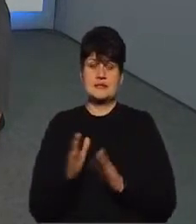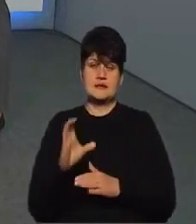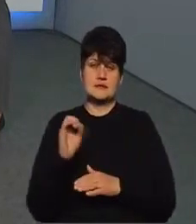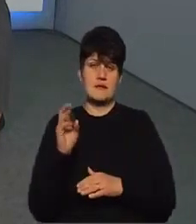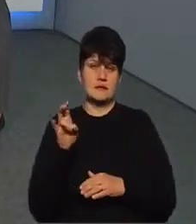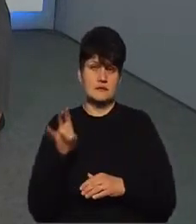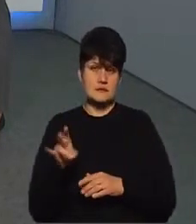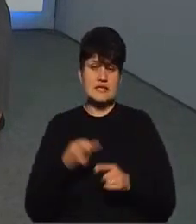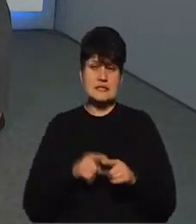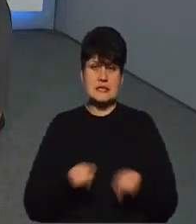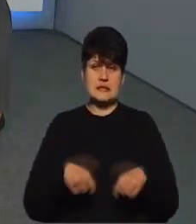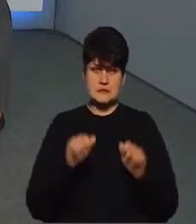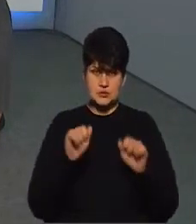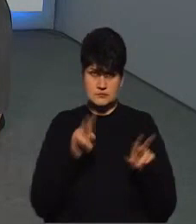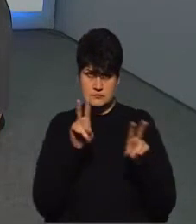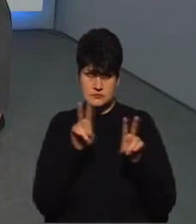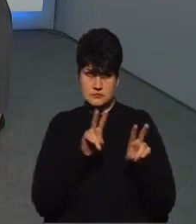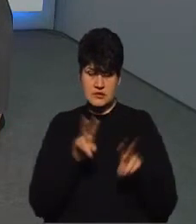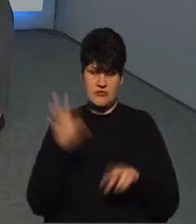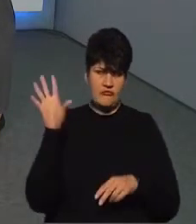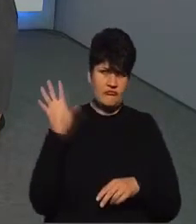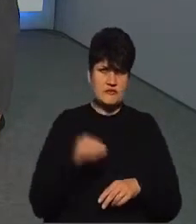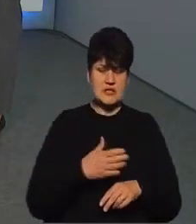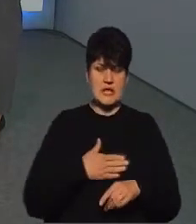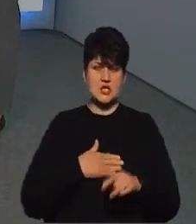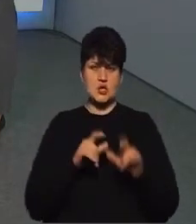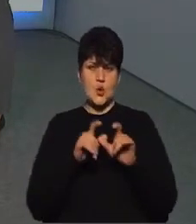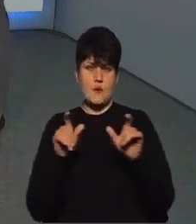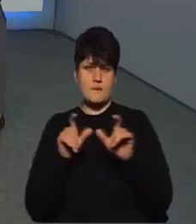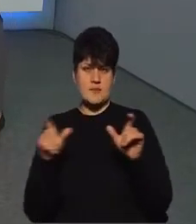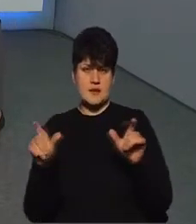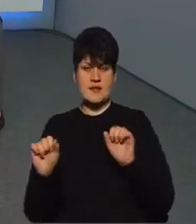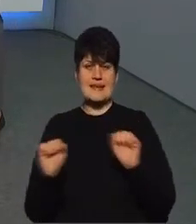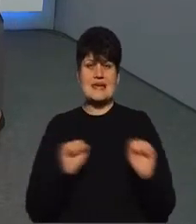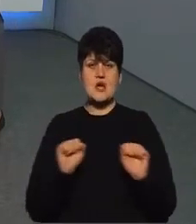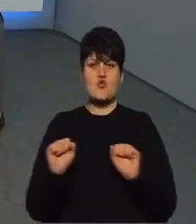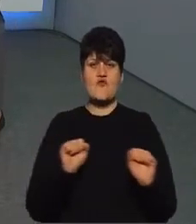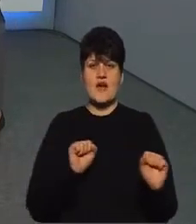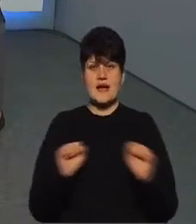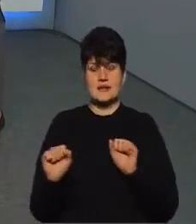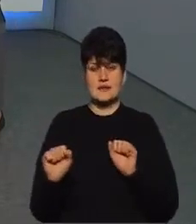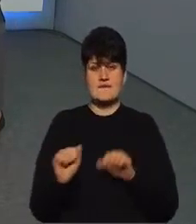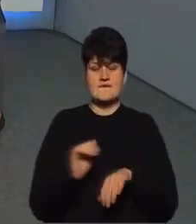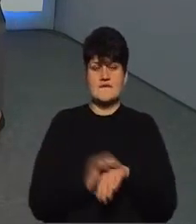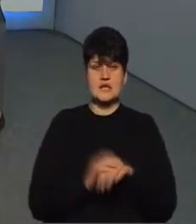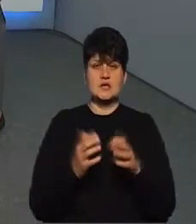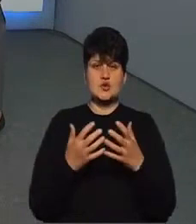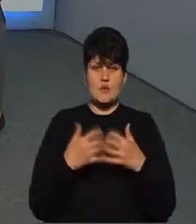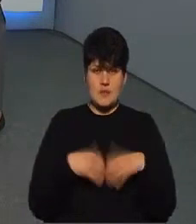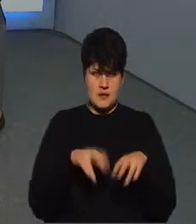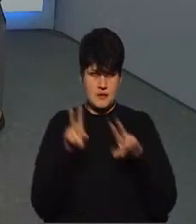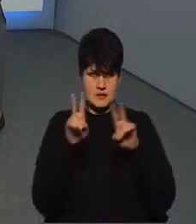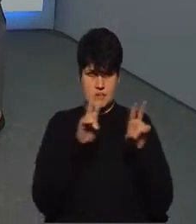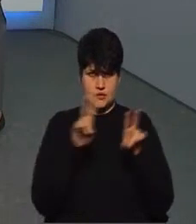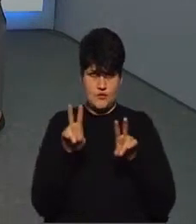дасть можливість моніторити всі наші об'єкти і дистанційно керувати фактично обладнанням, слідкувати за